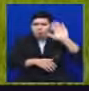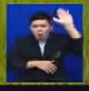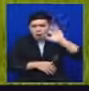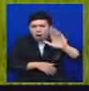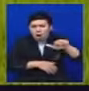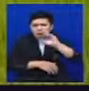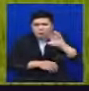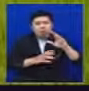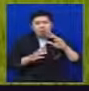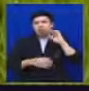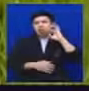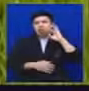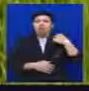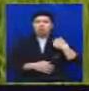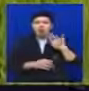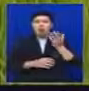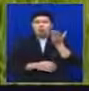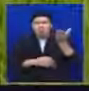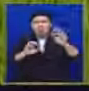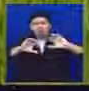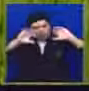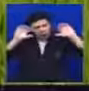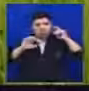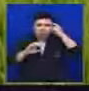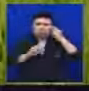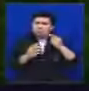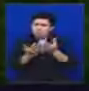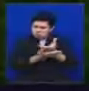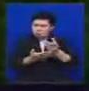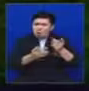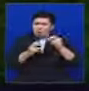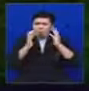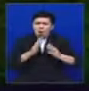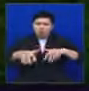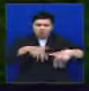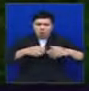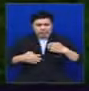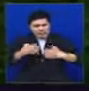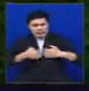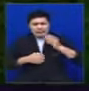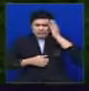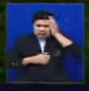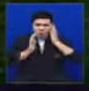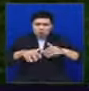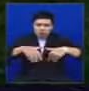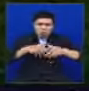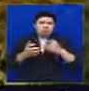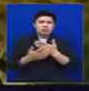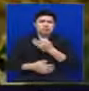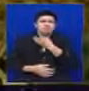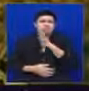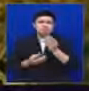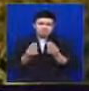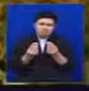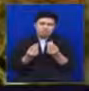ประชาชนจึงเรียกร้องไปยังรัฐบาลให้พิจารณาถึงความเดือดร้อนและอนาคตของประชาชนกลุ่มที่ต้องเสียสละด้ว